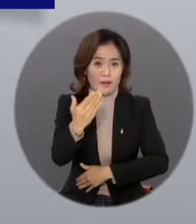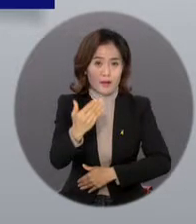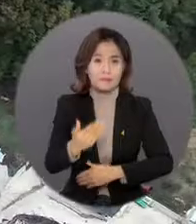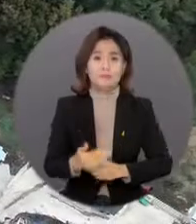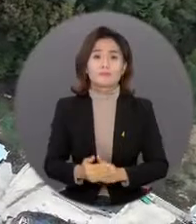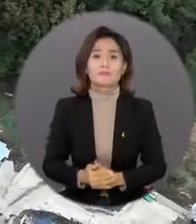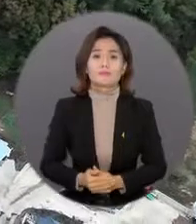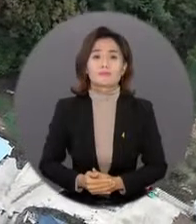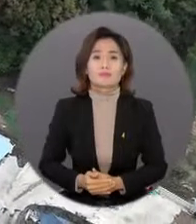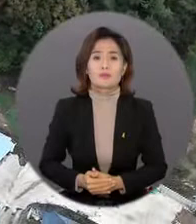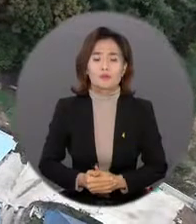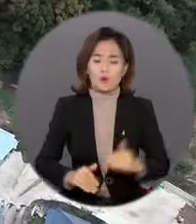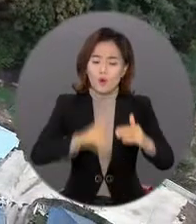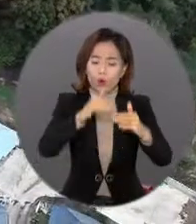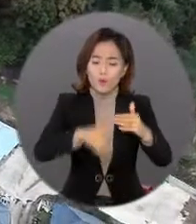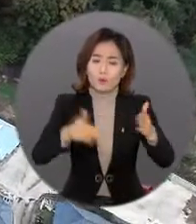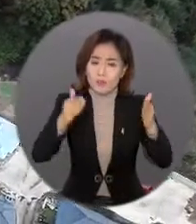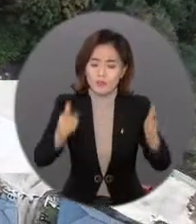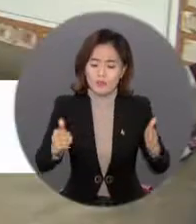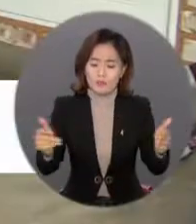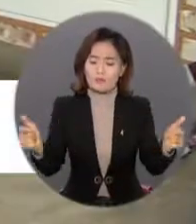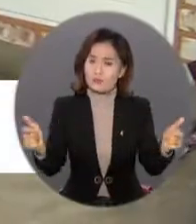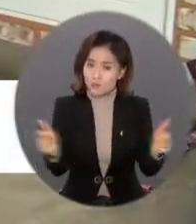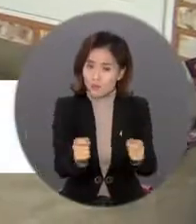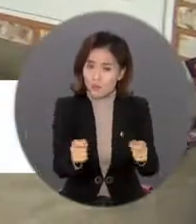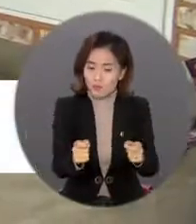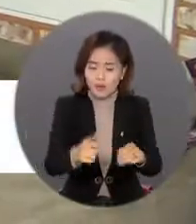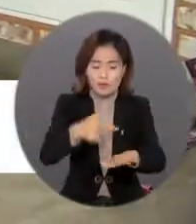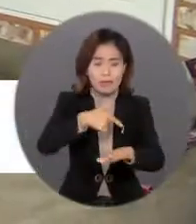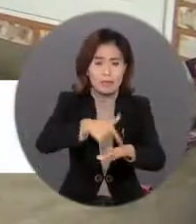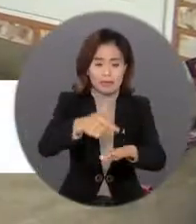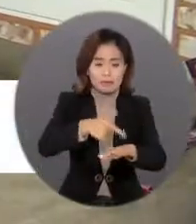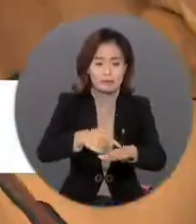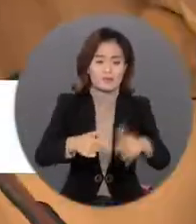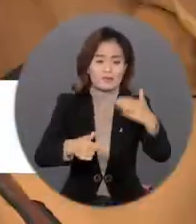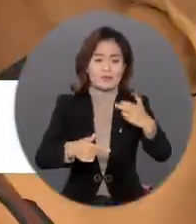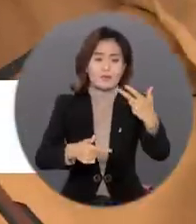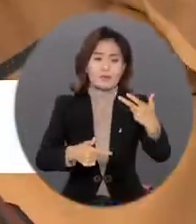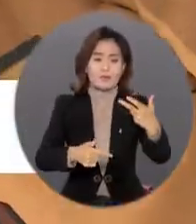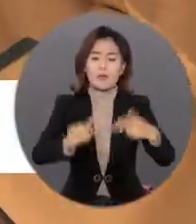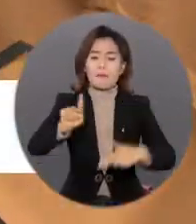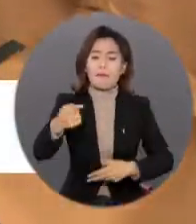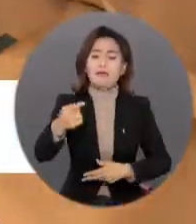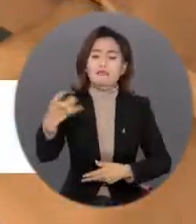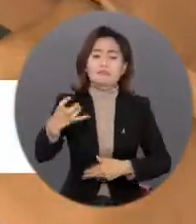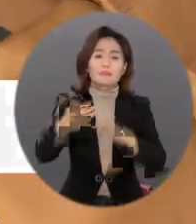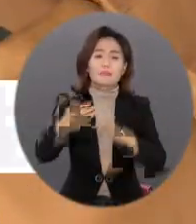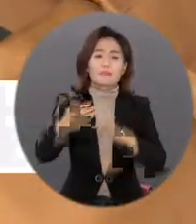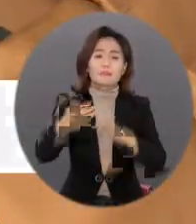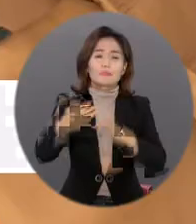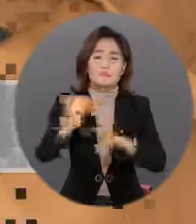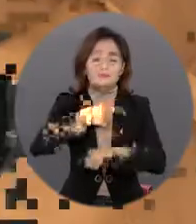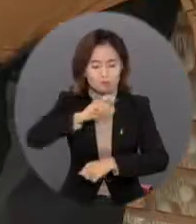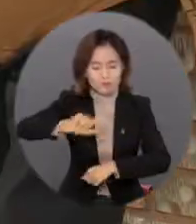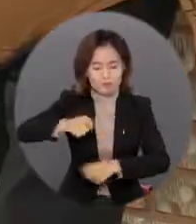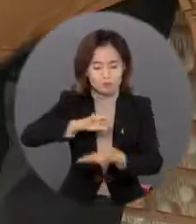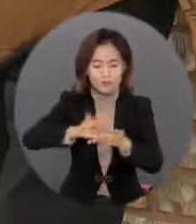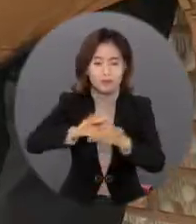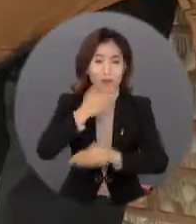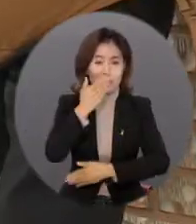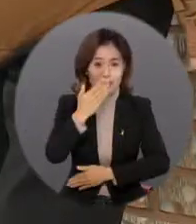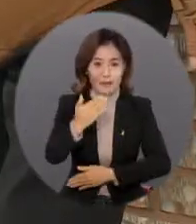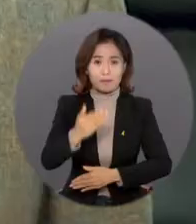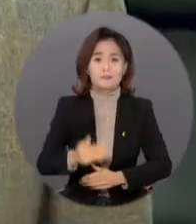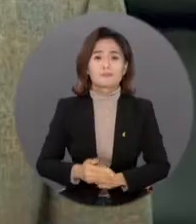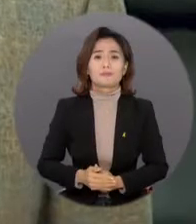때문입니다. 공사 기간도 크게 줄면서 강진의 87가구 140여 명이 내년부터 사용할 수 있게